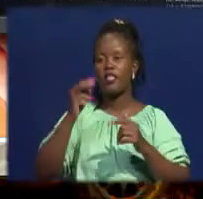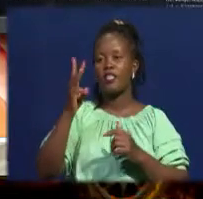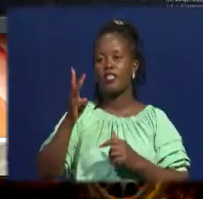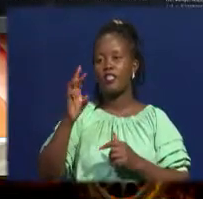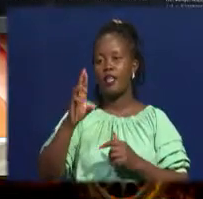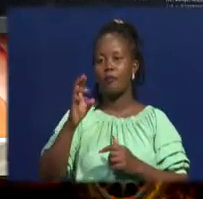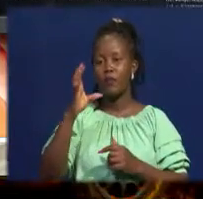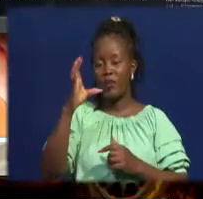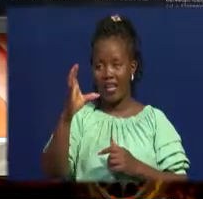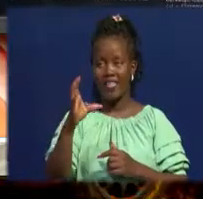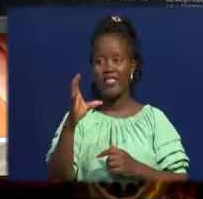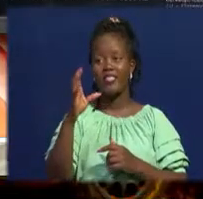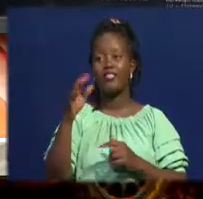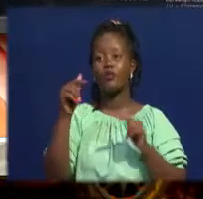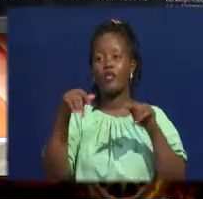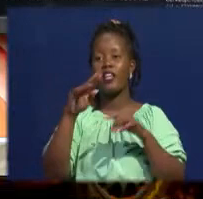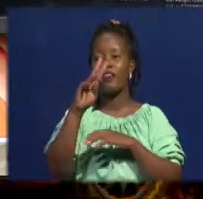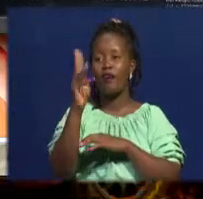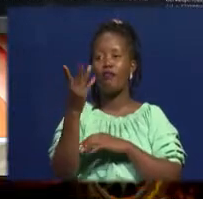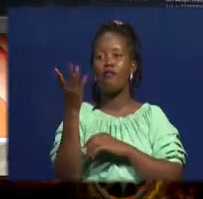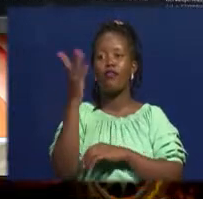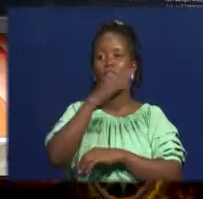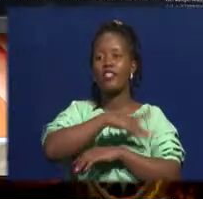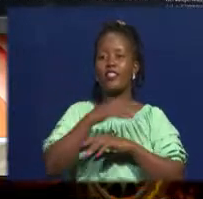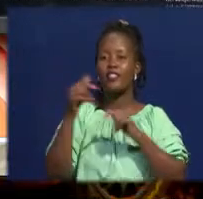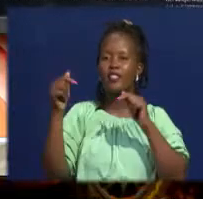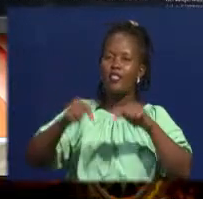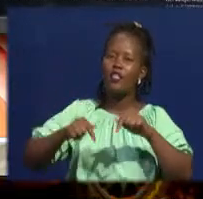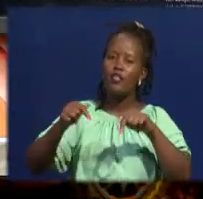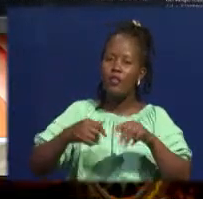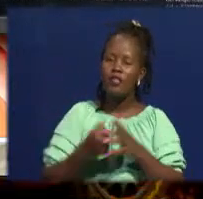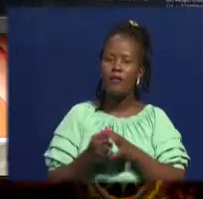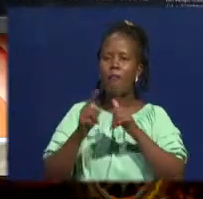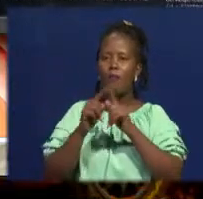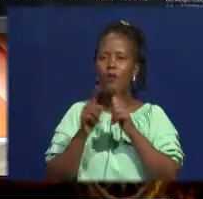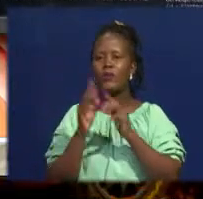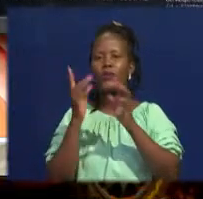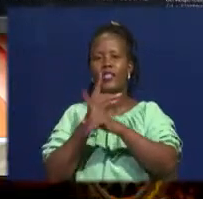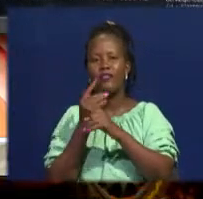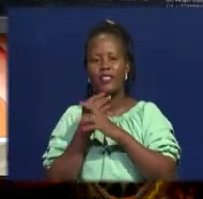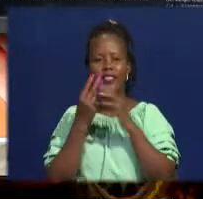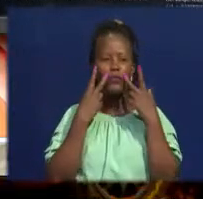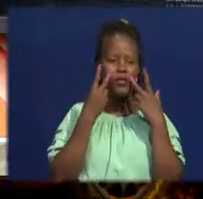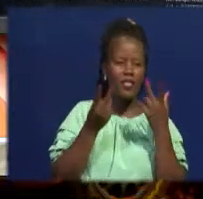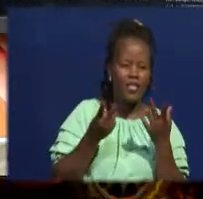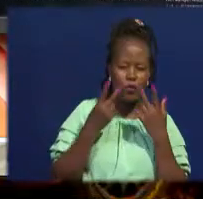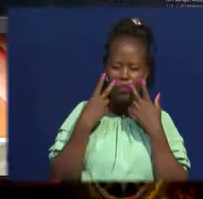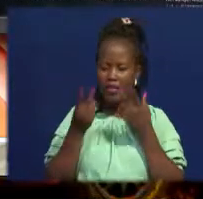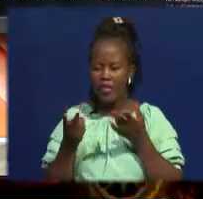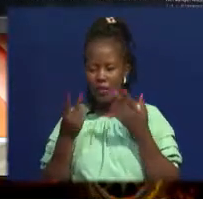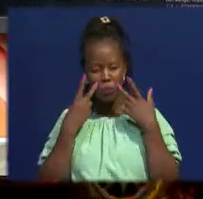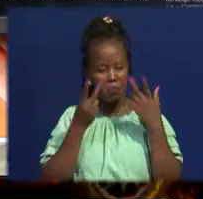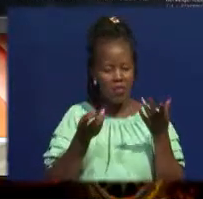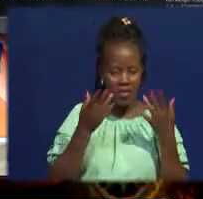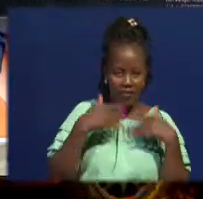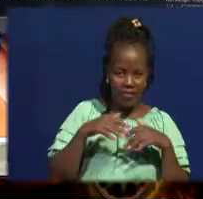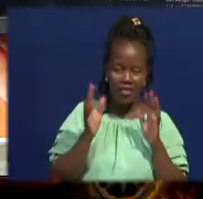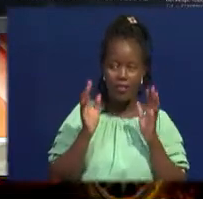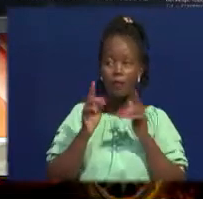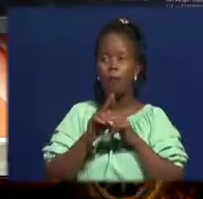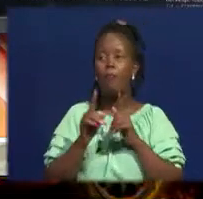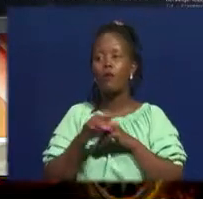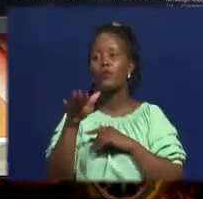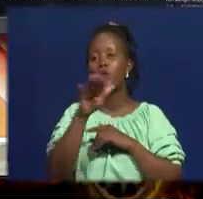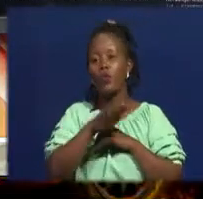Safari imeingia siku ya nne hii leo, miondoke kishuhudiwa eneo la Elementaita, vile vile eneo linafahamika